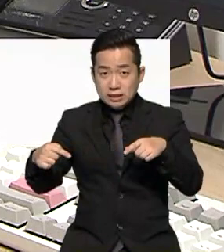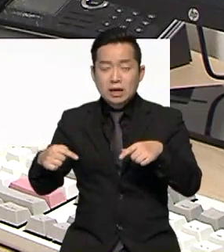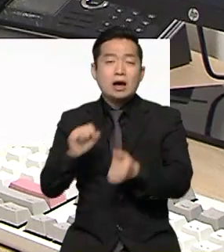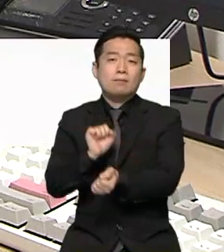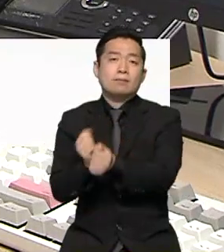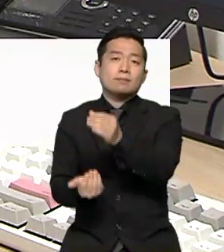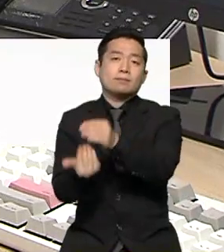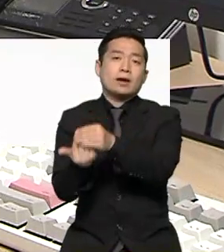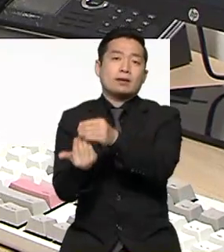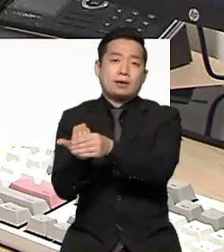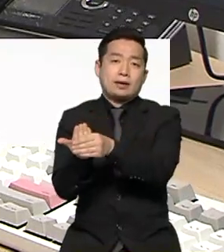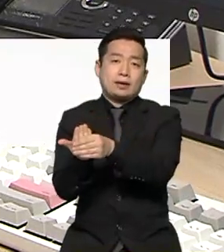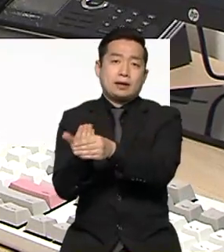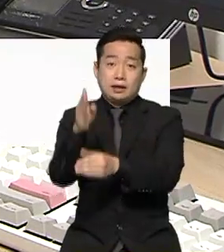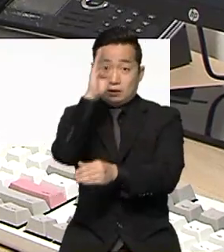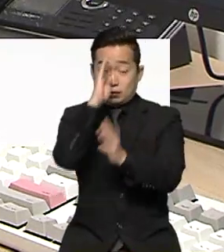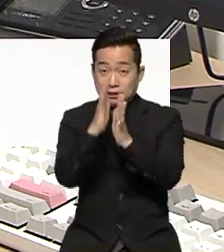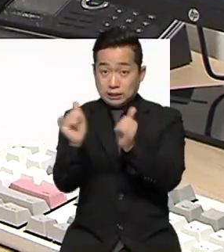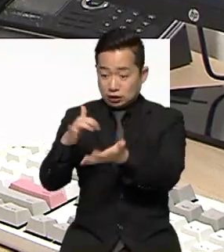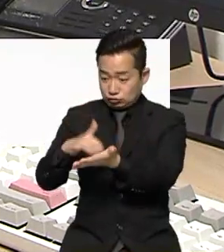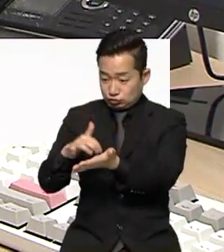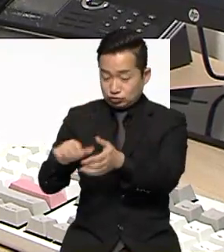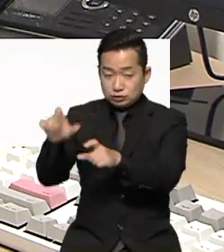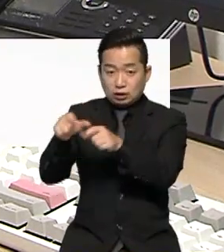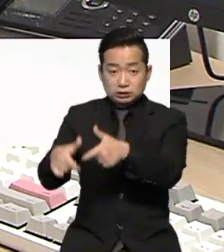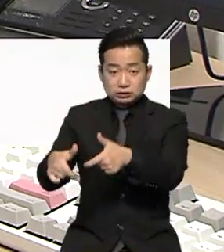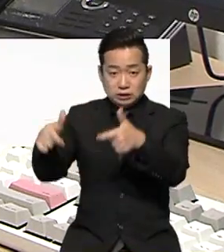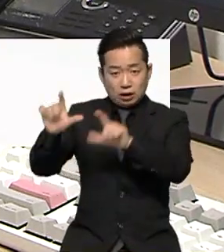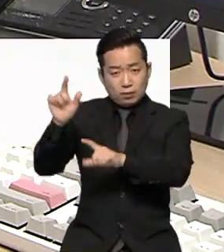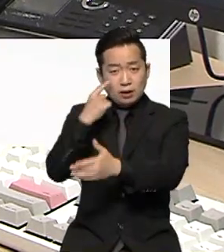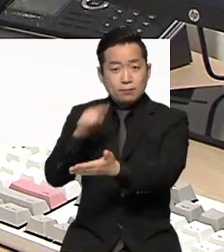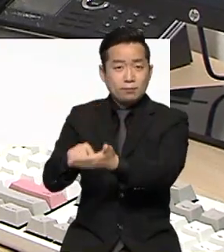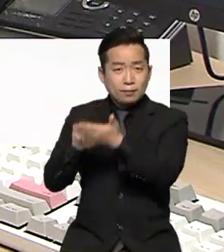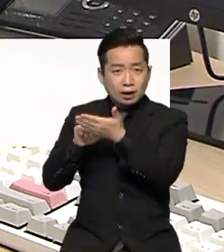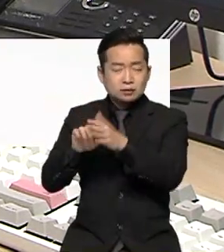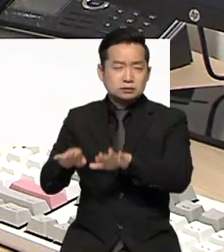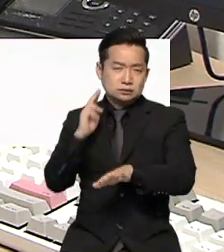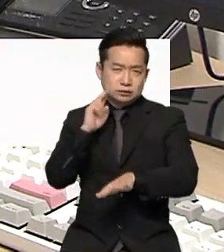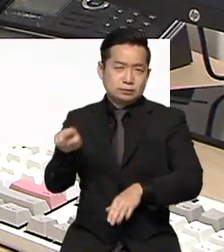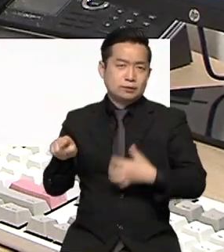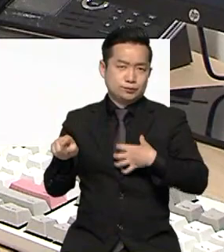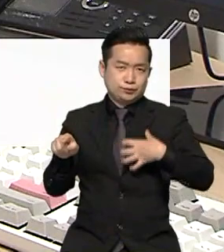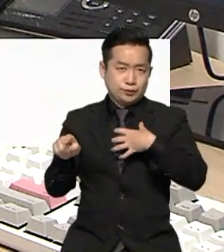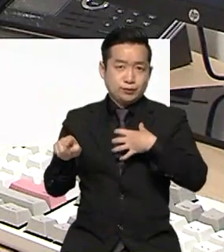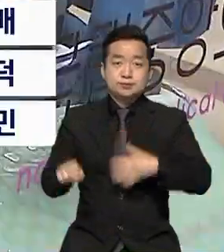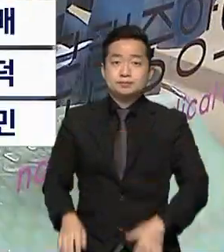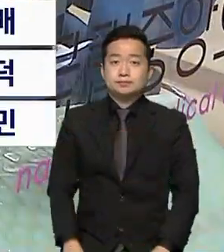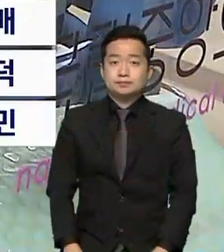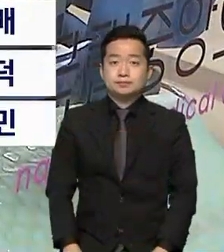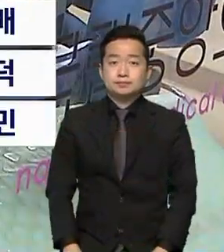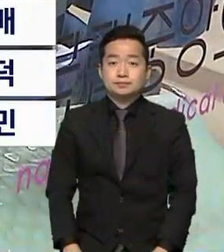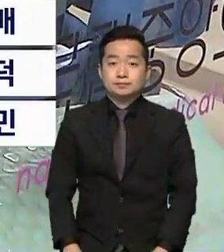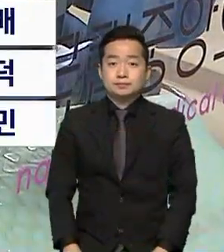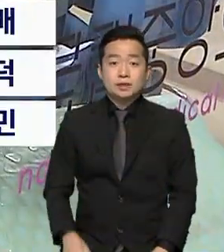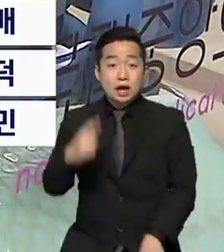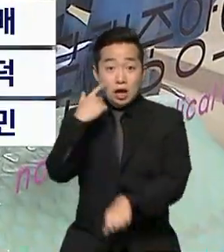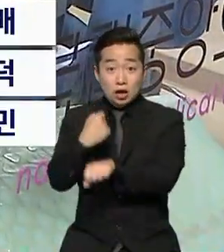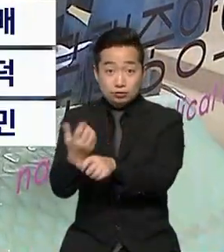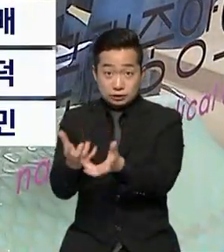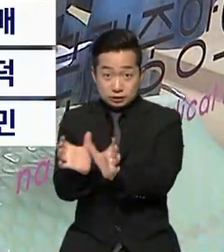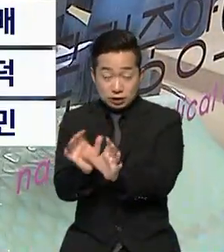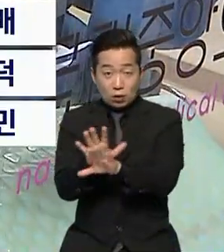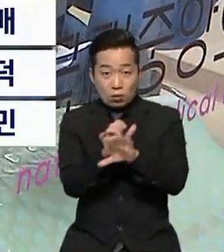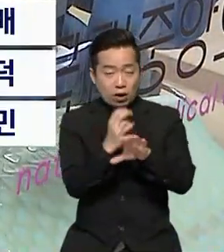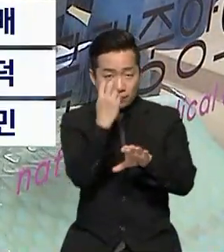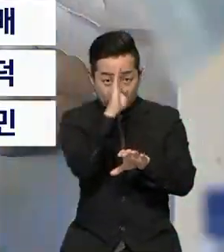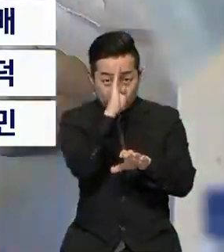일으키는 환자의 수가 더욱 증가하는 것으로 나타나서 매우 우려된 연구팀은